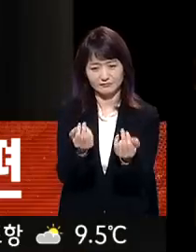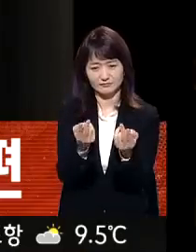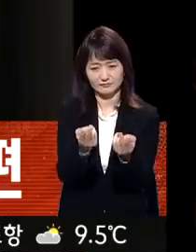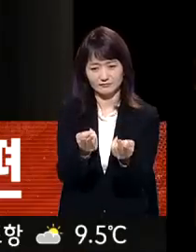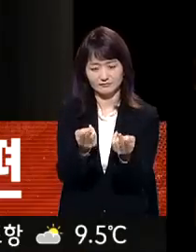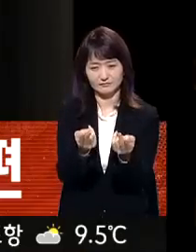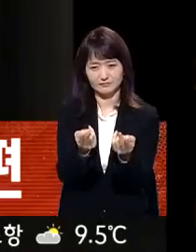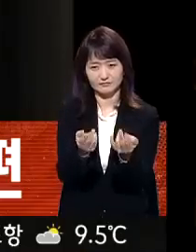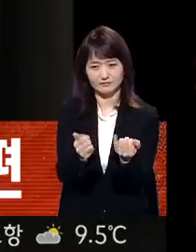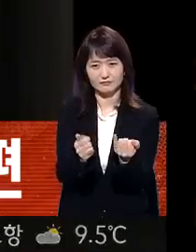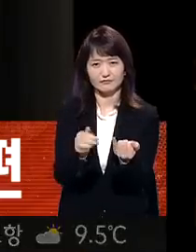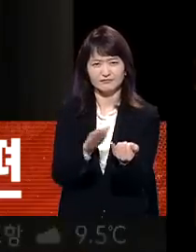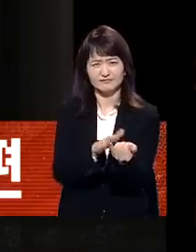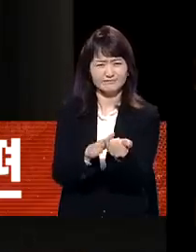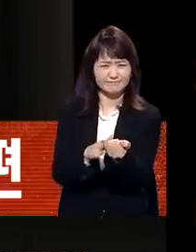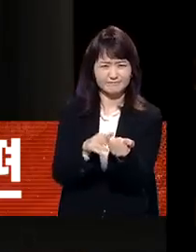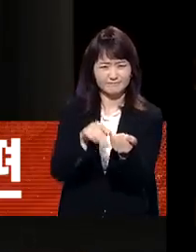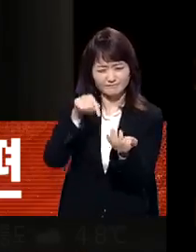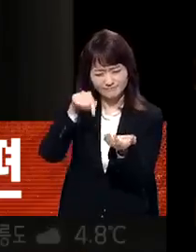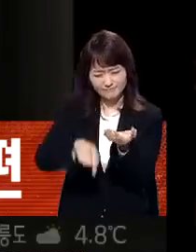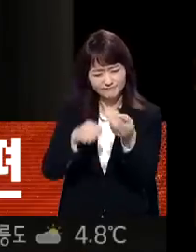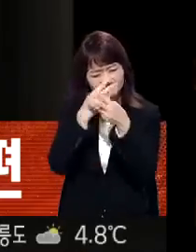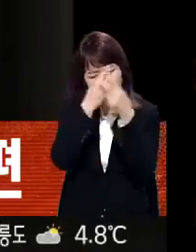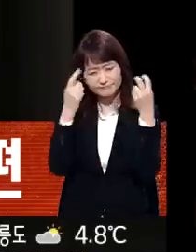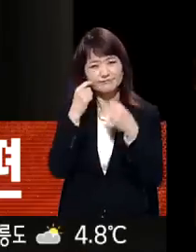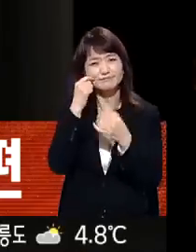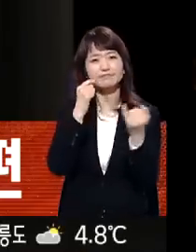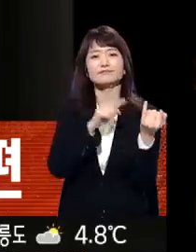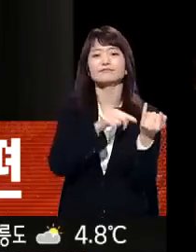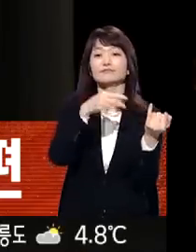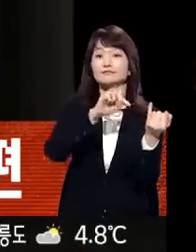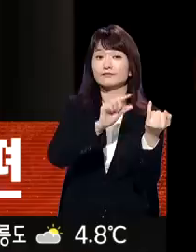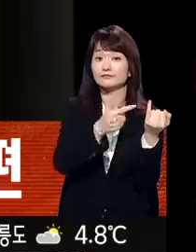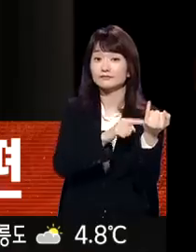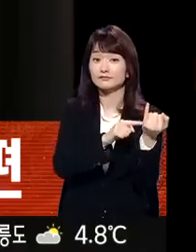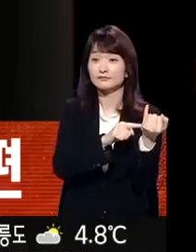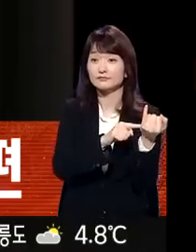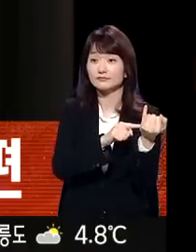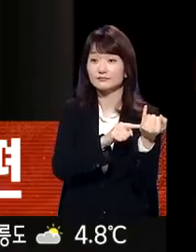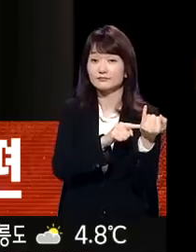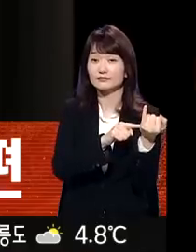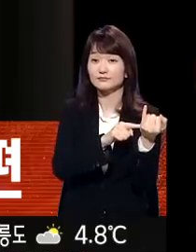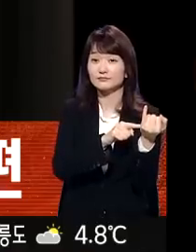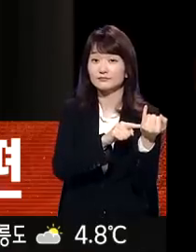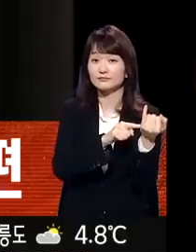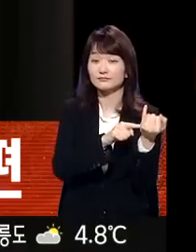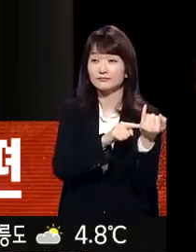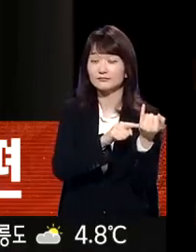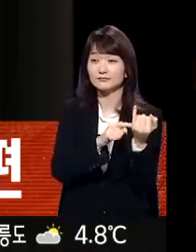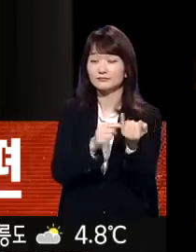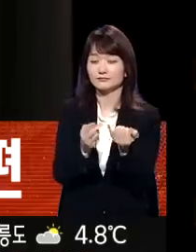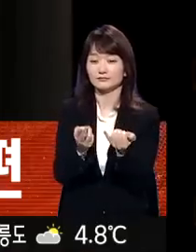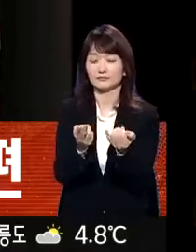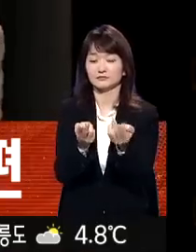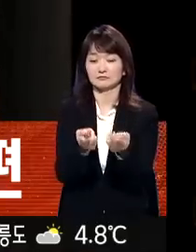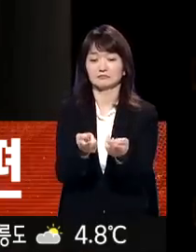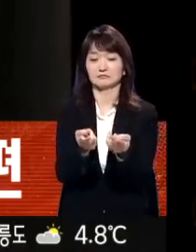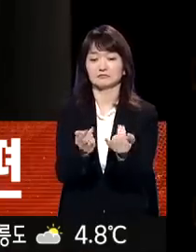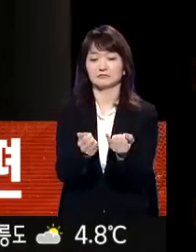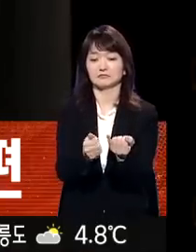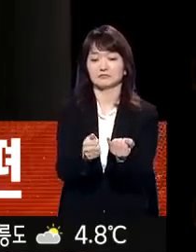잠을 당연히 못 자죠. 심지어 이 신 씨가 피해, 그러니까 이렇게